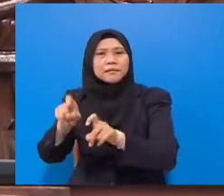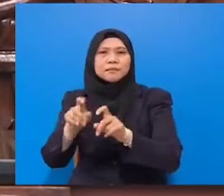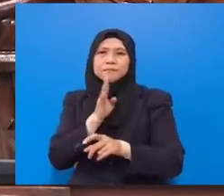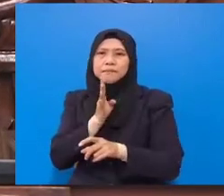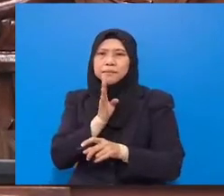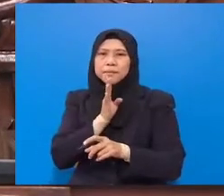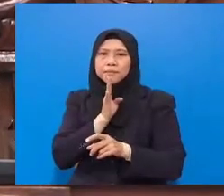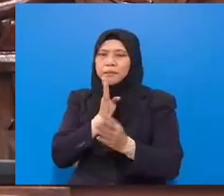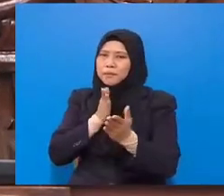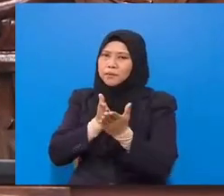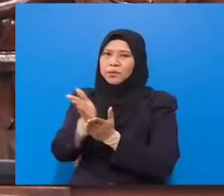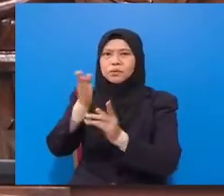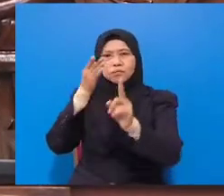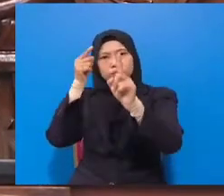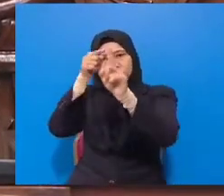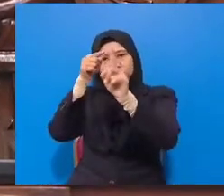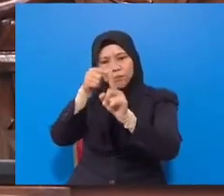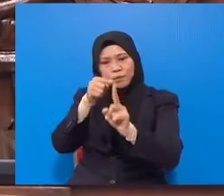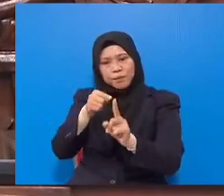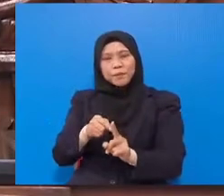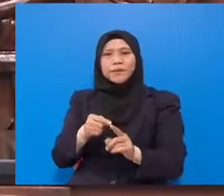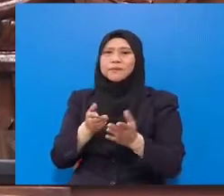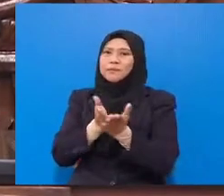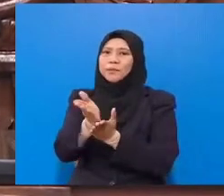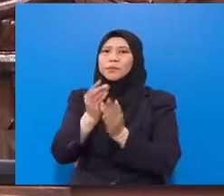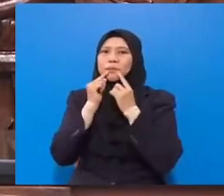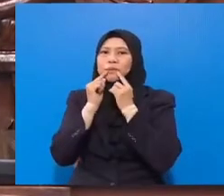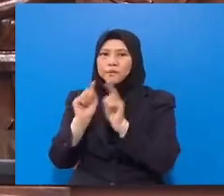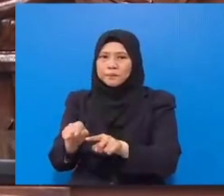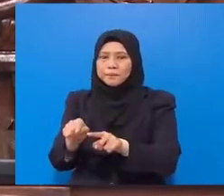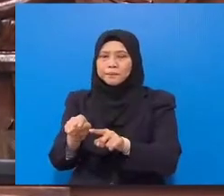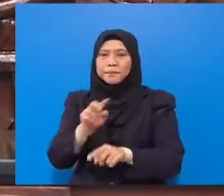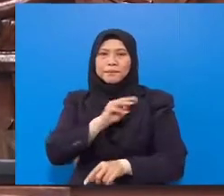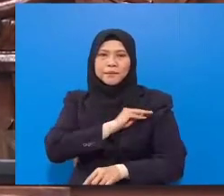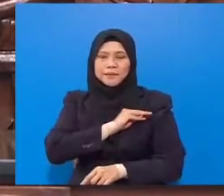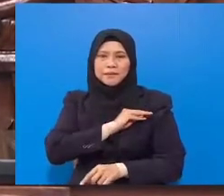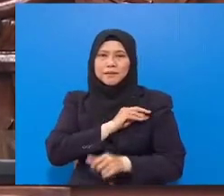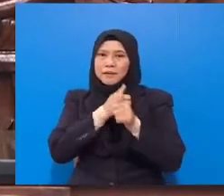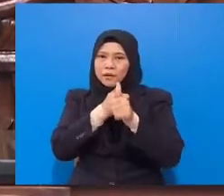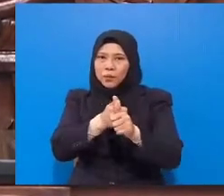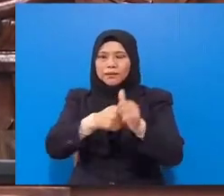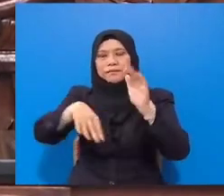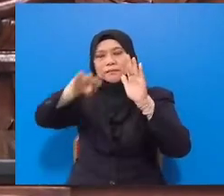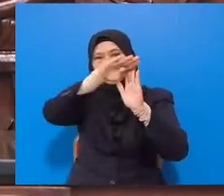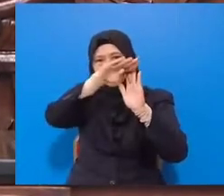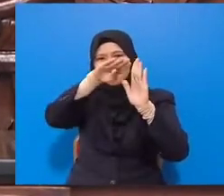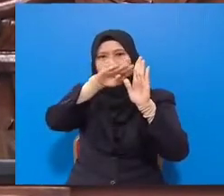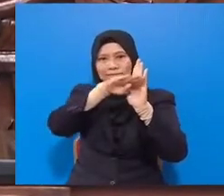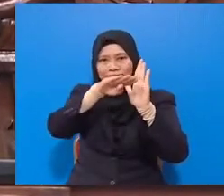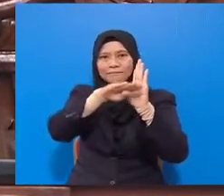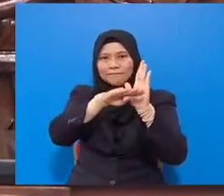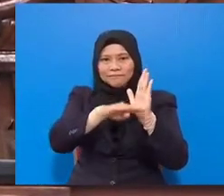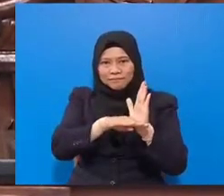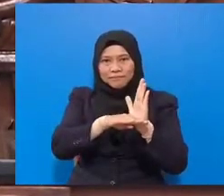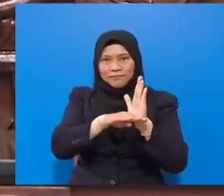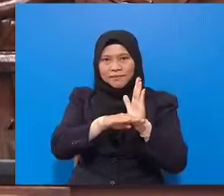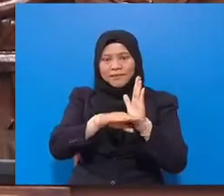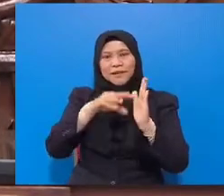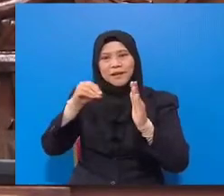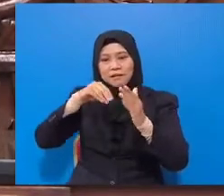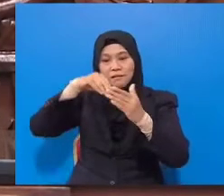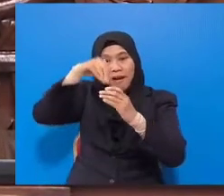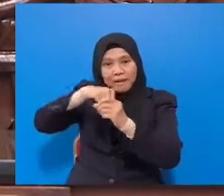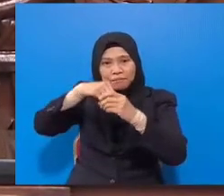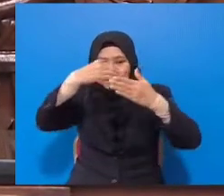Hai terus kepada mondoknya dan yang permak menteri menjawab mengikut system dan juga isinya